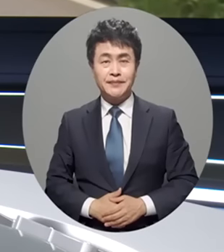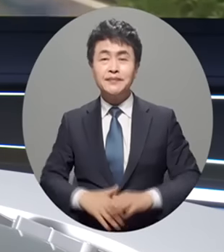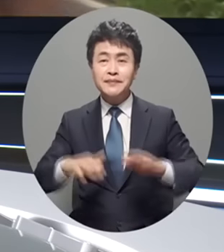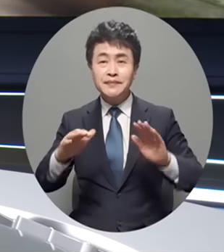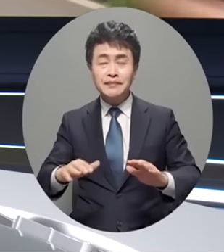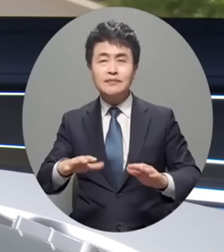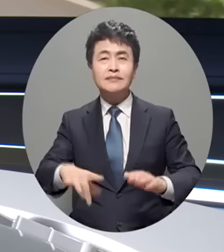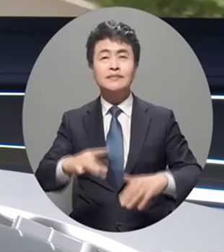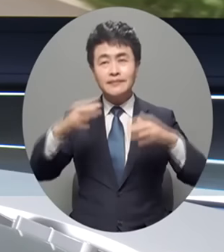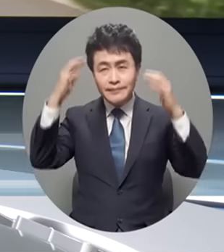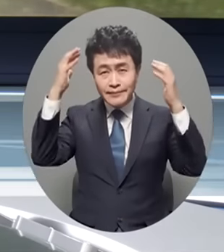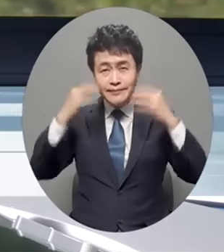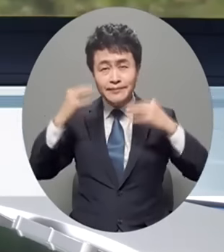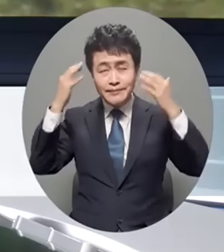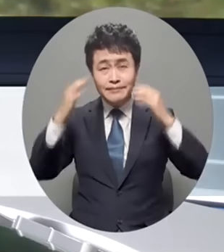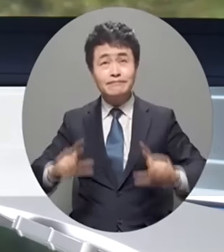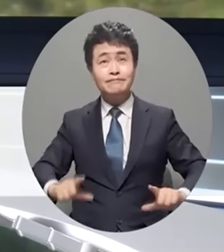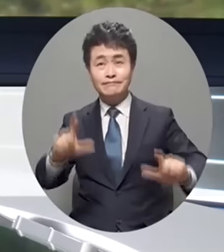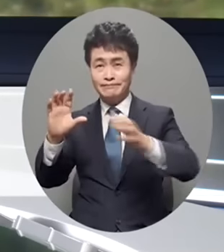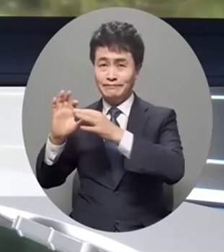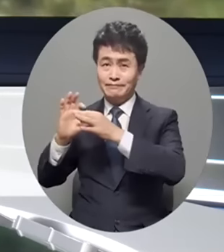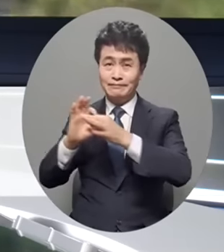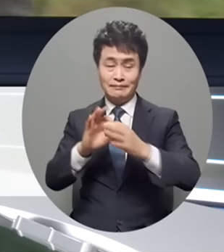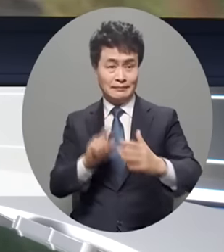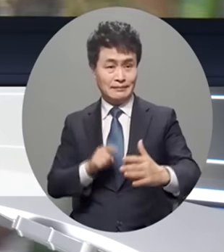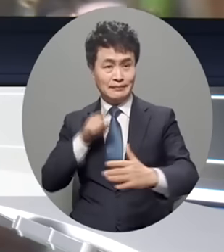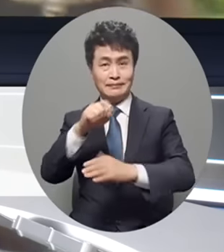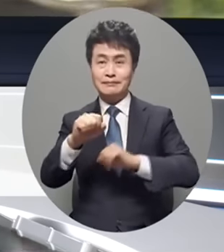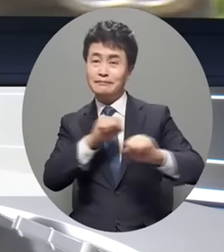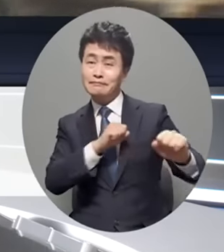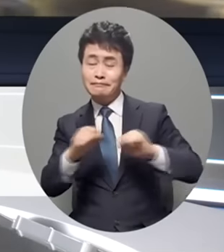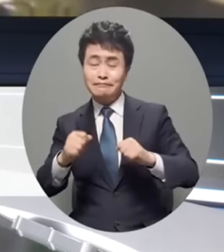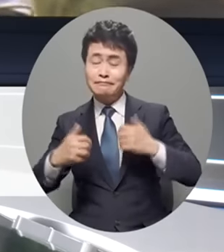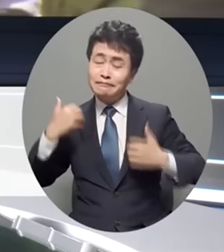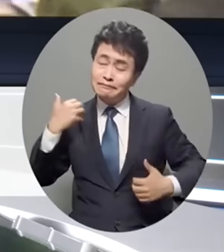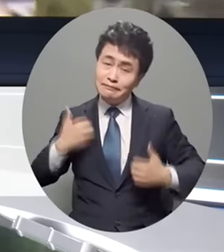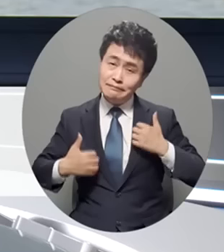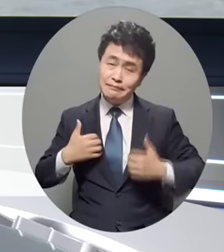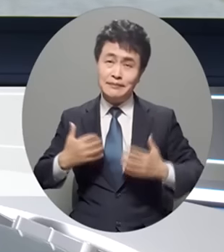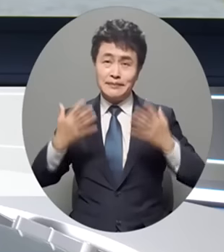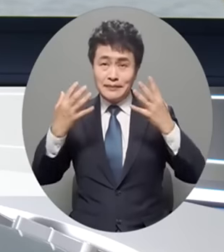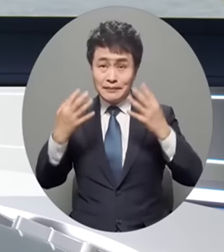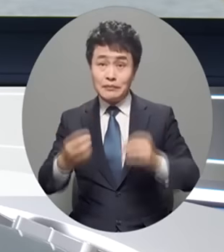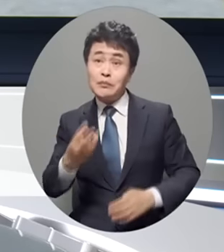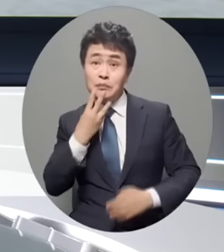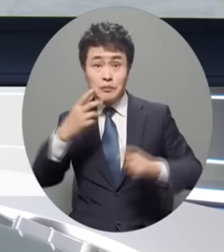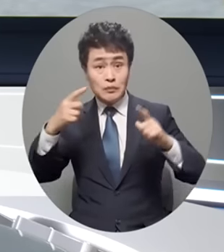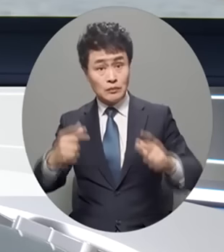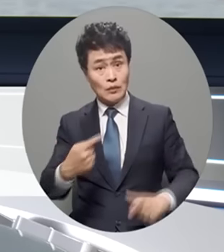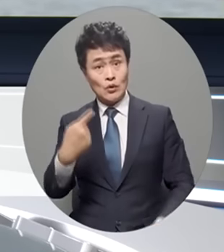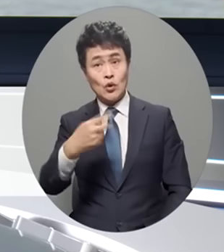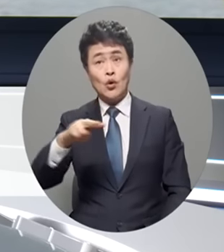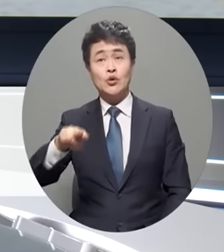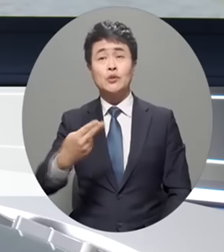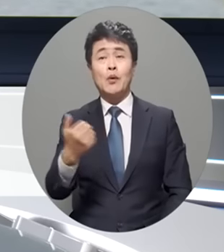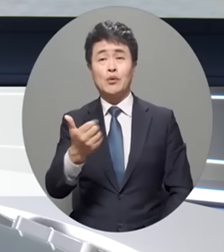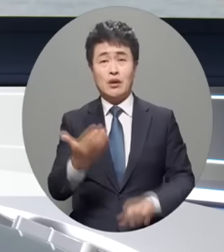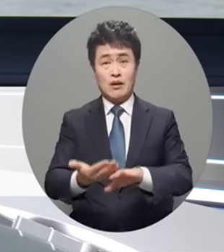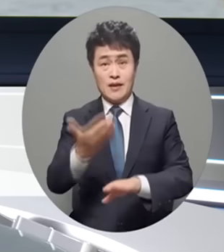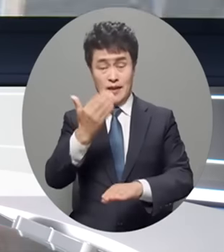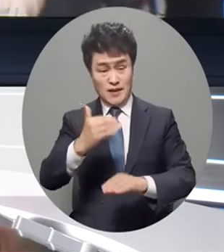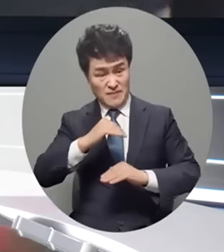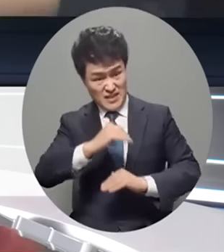오늘도 초여름 같은 날씨가 이어지면서 야외 활동 즐기신 분들이 많았을 텐데요. 서울에선 1,250개가 넘는